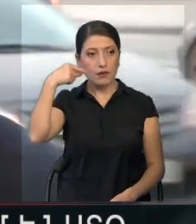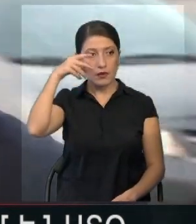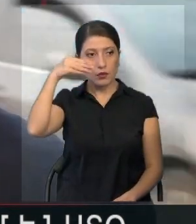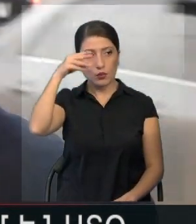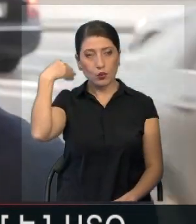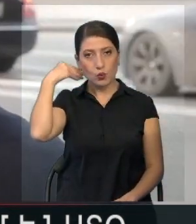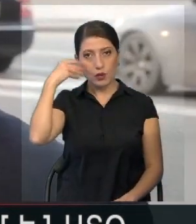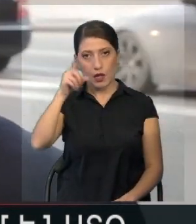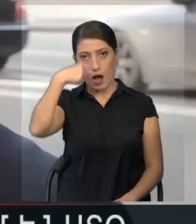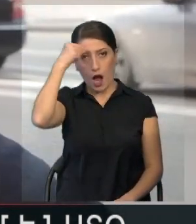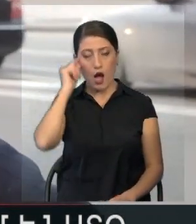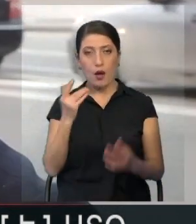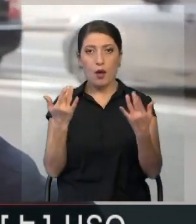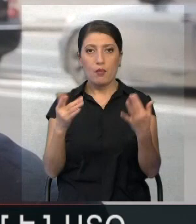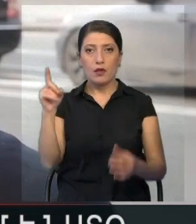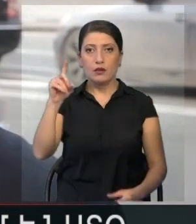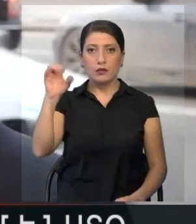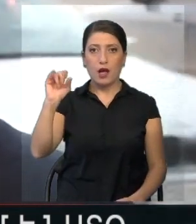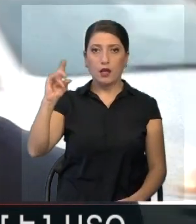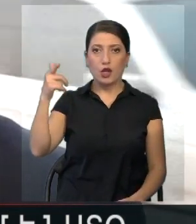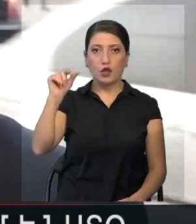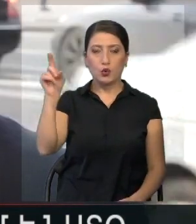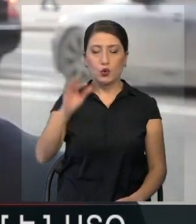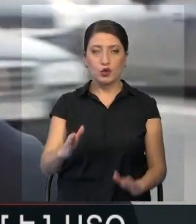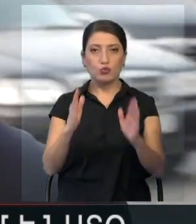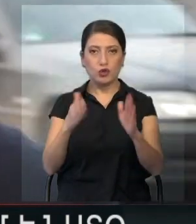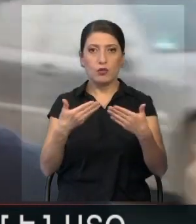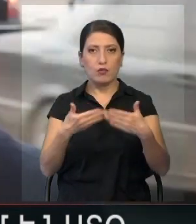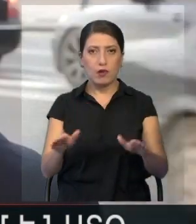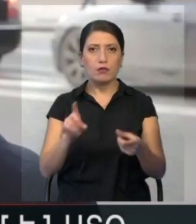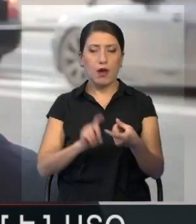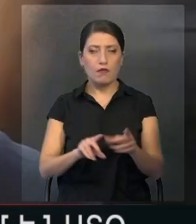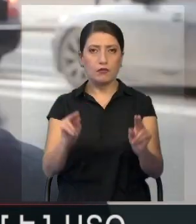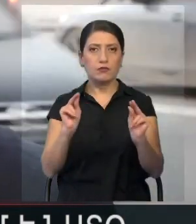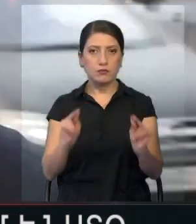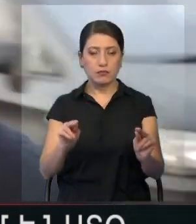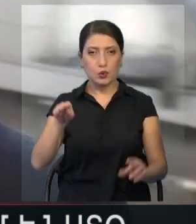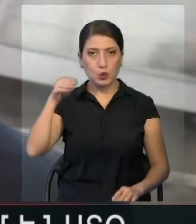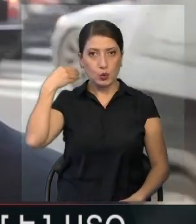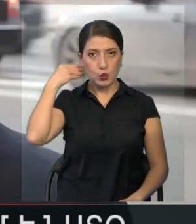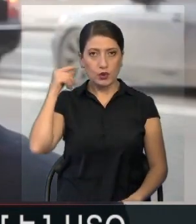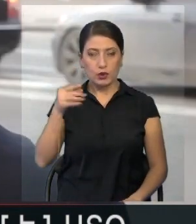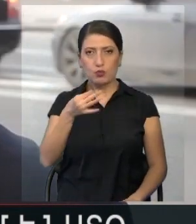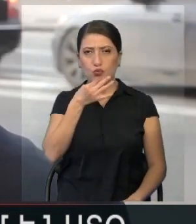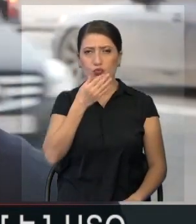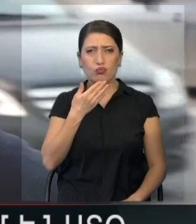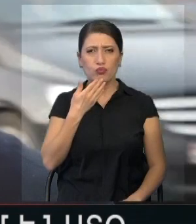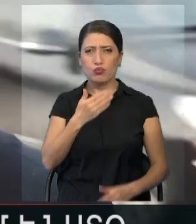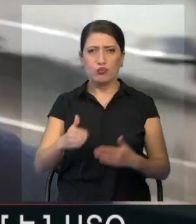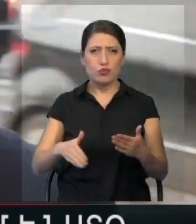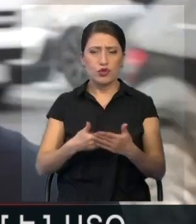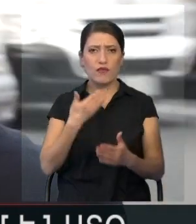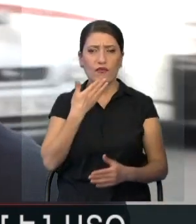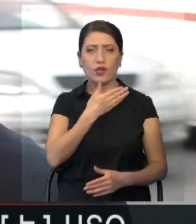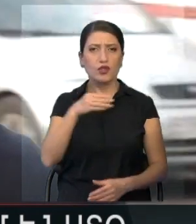Ադրբեջանի պահանջները Զանգեզուրի միջանցքի բացման պահով արդար են և Թուրքիան մինչև վերջ լինելու